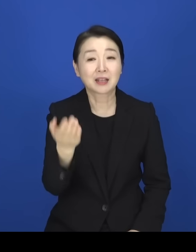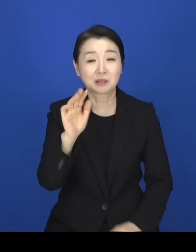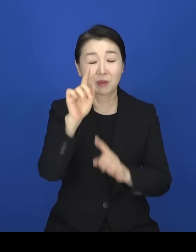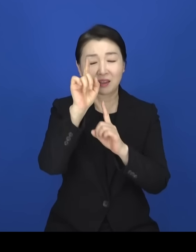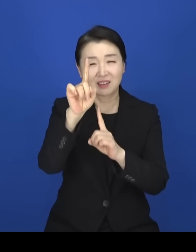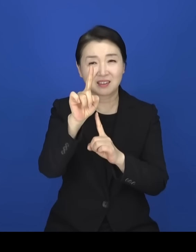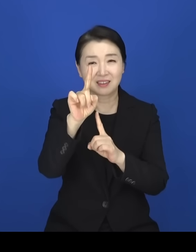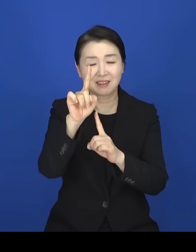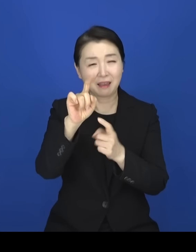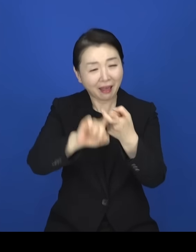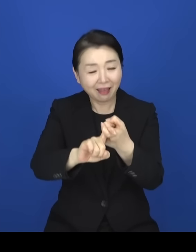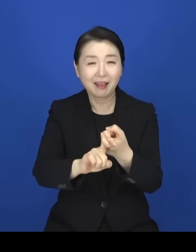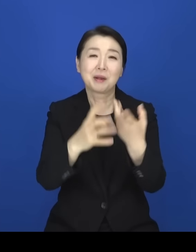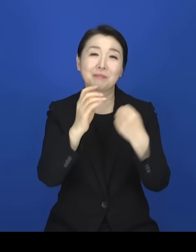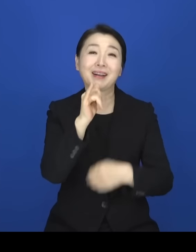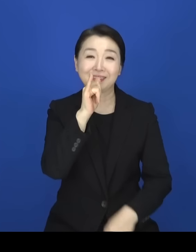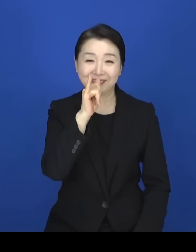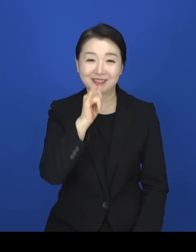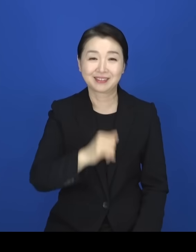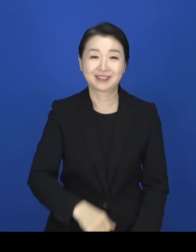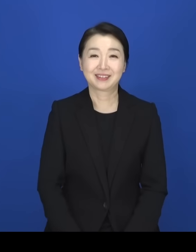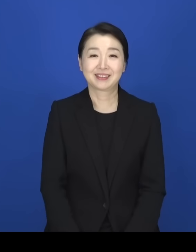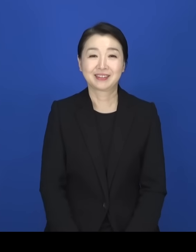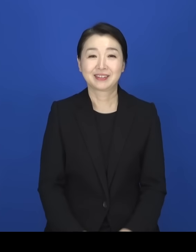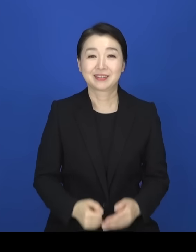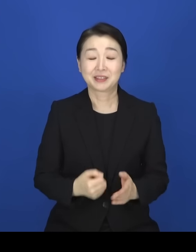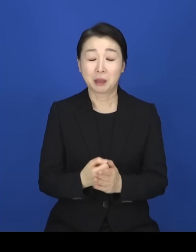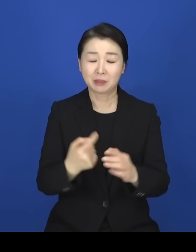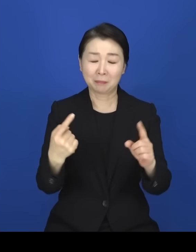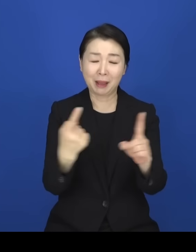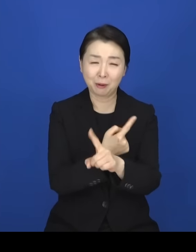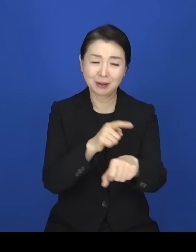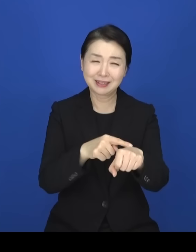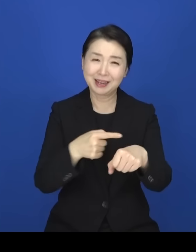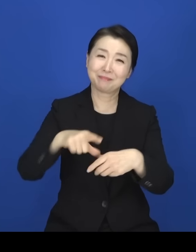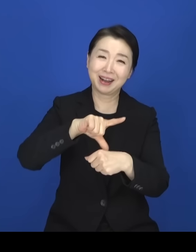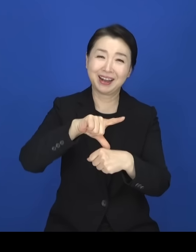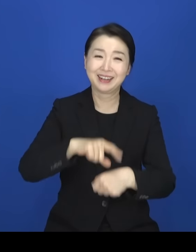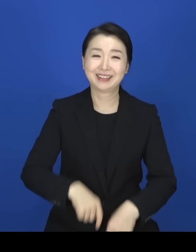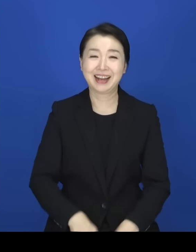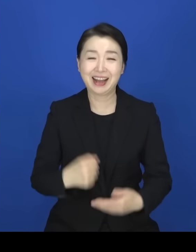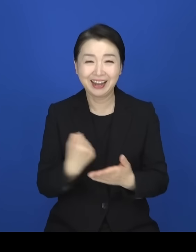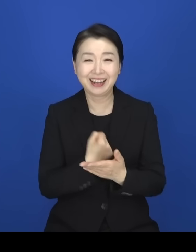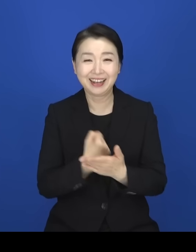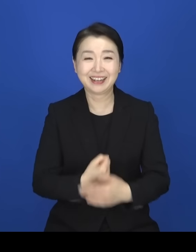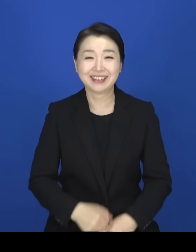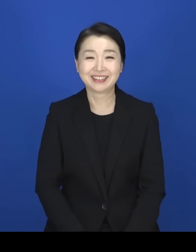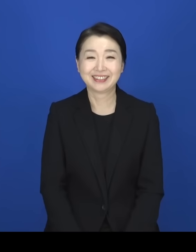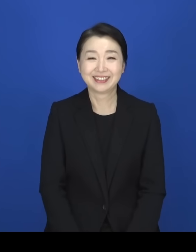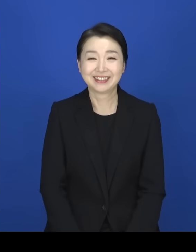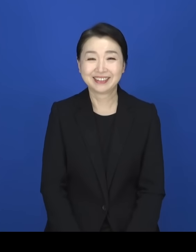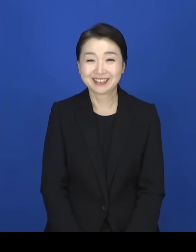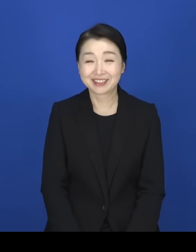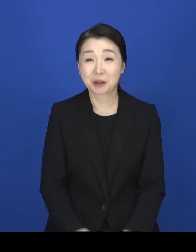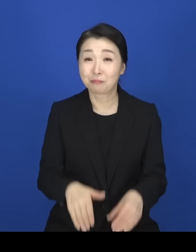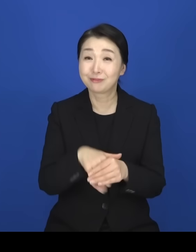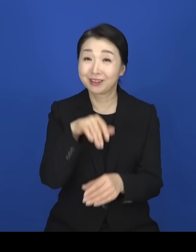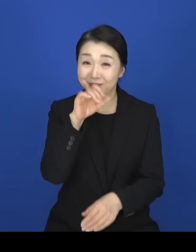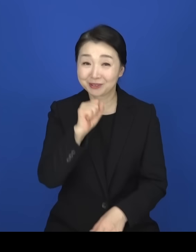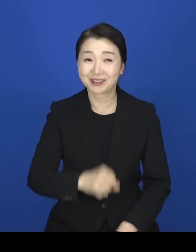많이 생겼어요. 엄청 많이 생겼죠. 새롭게 왔어. 예. 이제 조금 타이밍을 놓쳤어 우리가. 안타깝네요. 아, 네. 되게 좋은 문화네요.